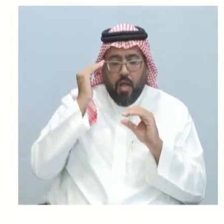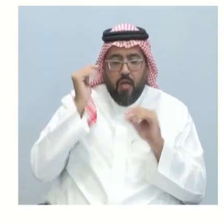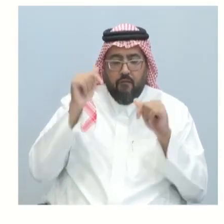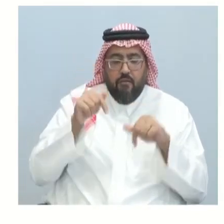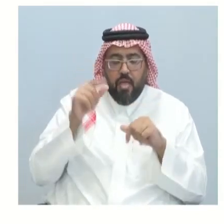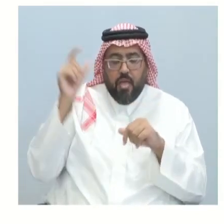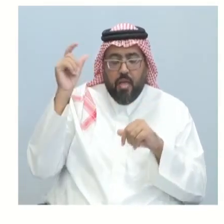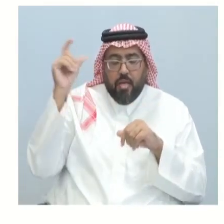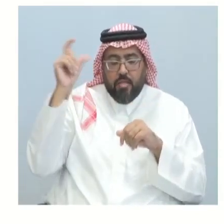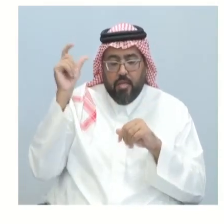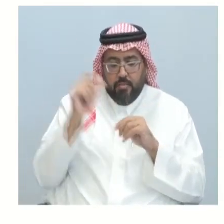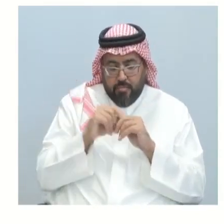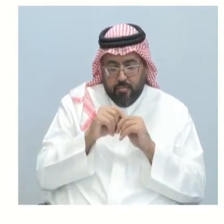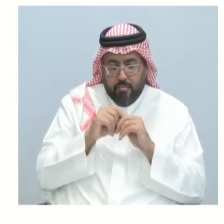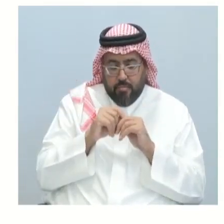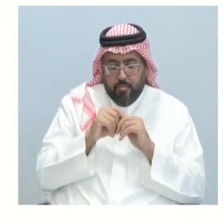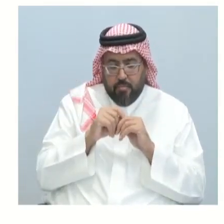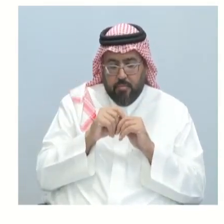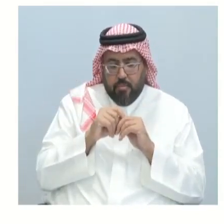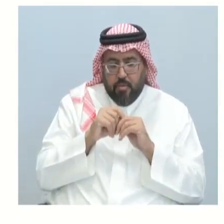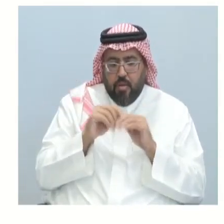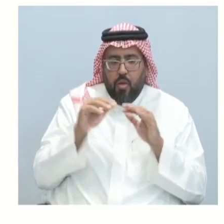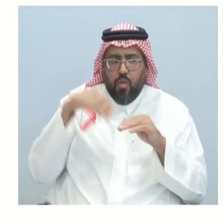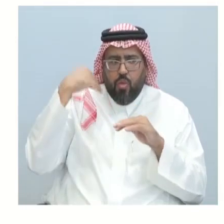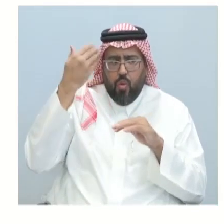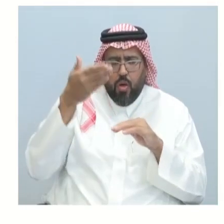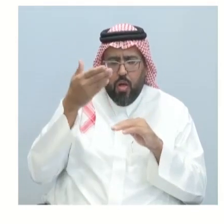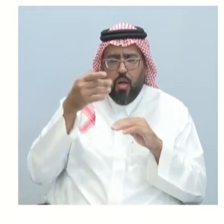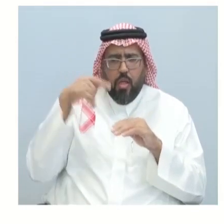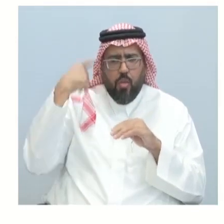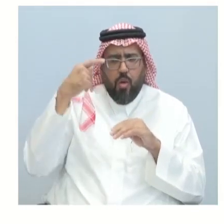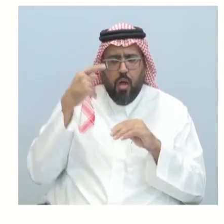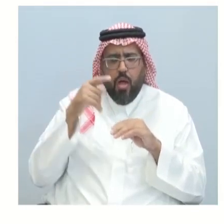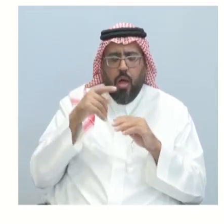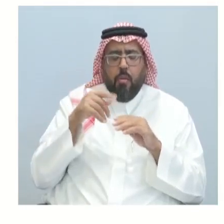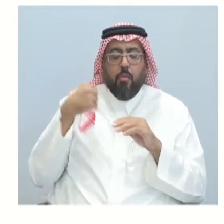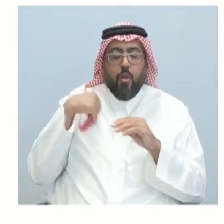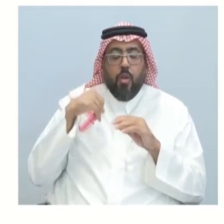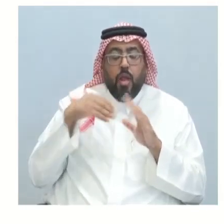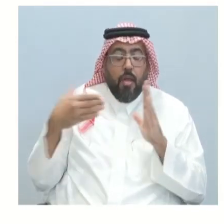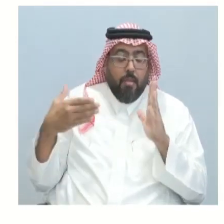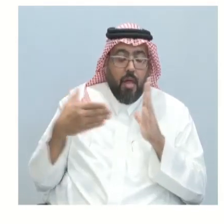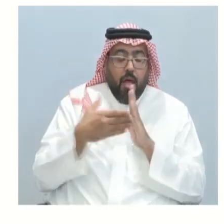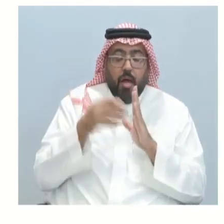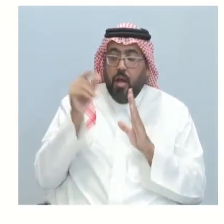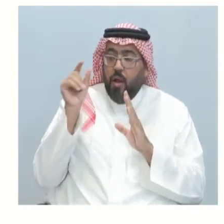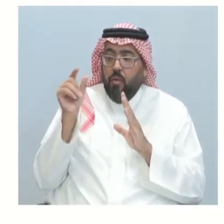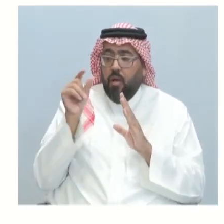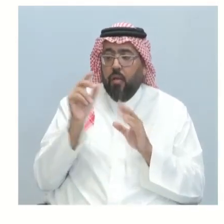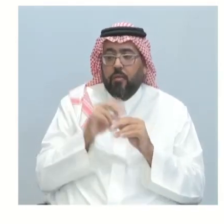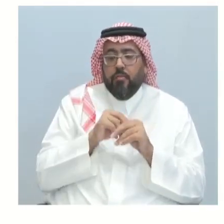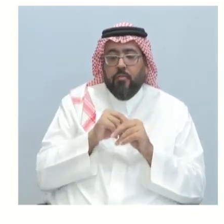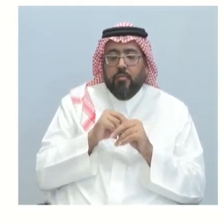الاسلام ما الذي يتوقع من الطلبه يتوقع من الطلبه بعد نهايه هذه الوحده ان يكونوا قادرين